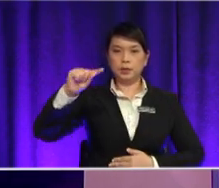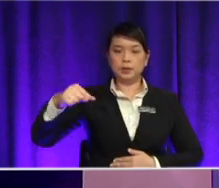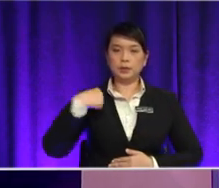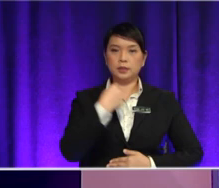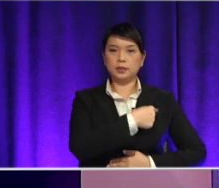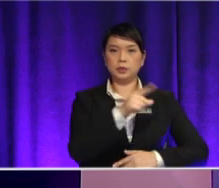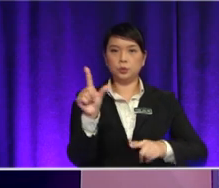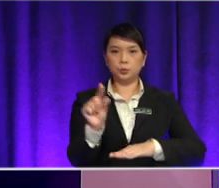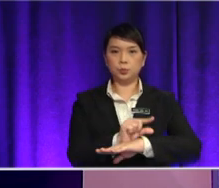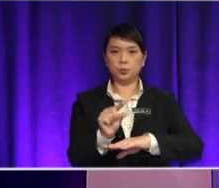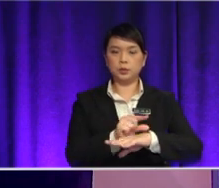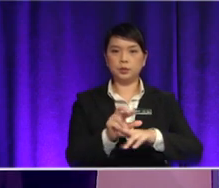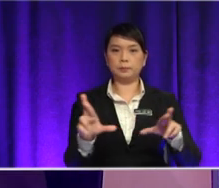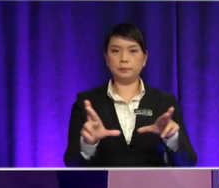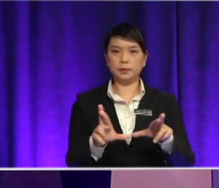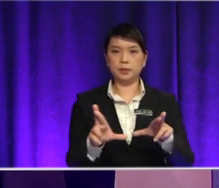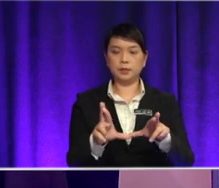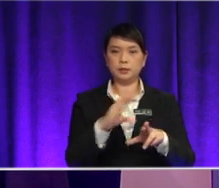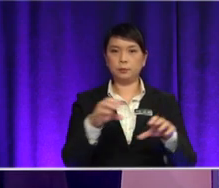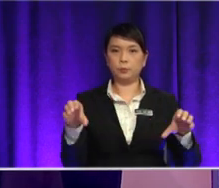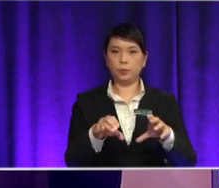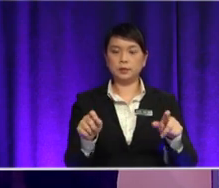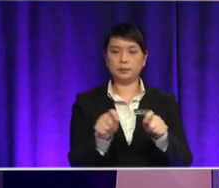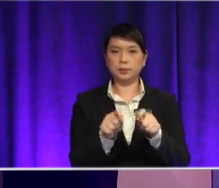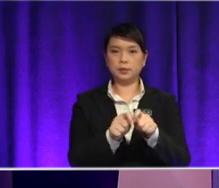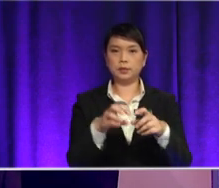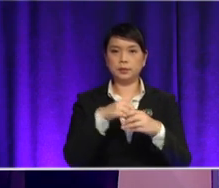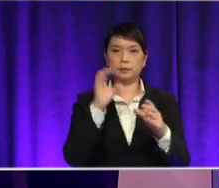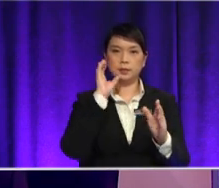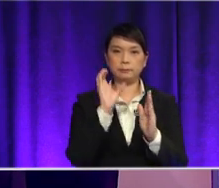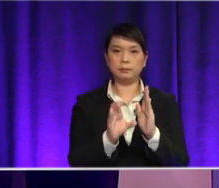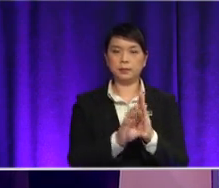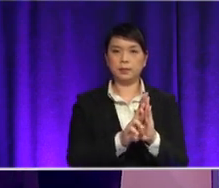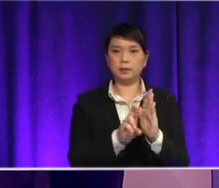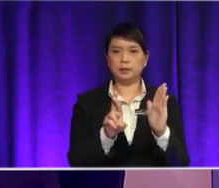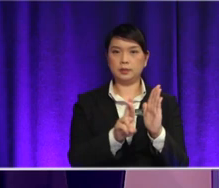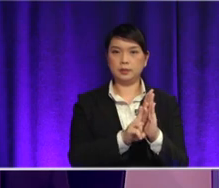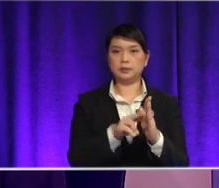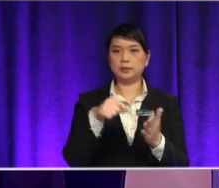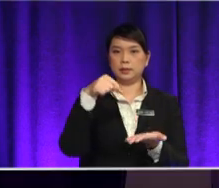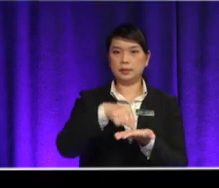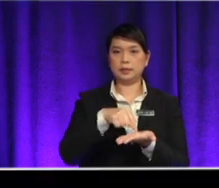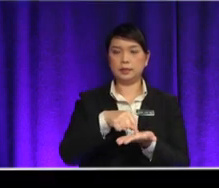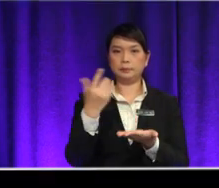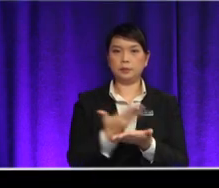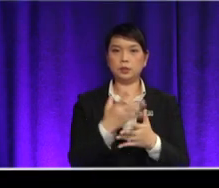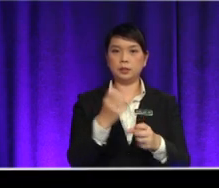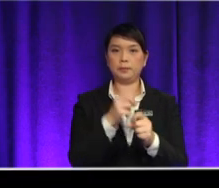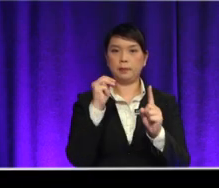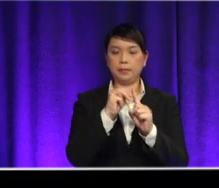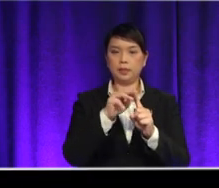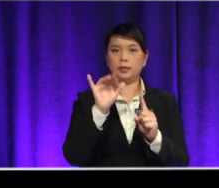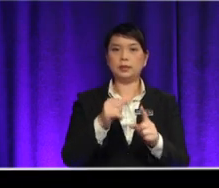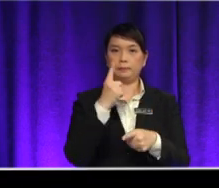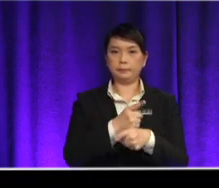pembaris dan kita buatlah seperti dalam gambar rajah ini. Baru murid mendapat markah yang tepat.